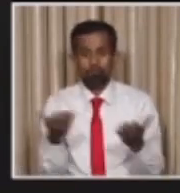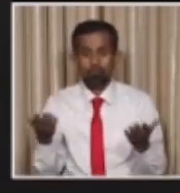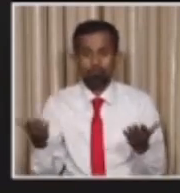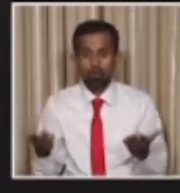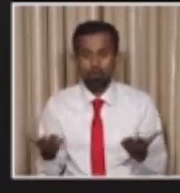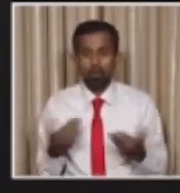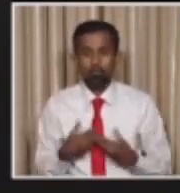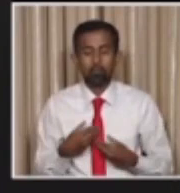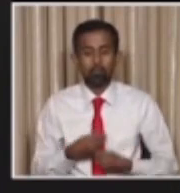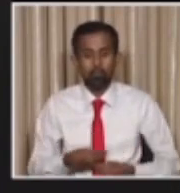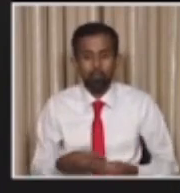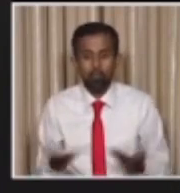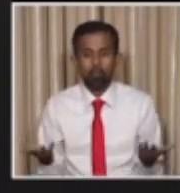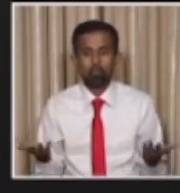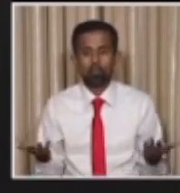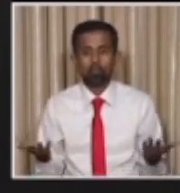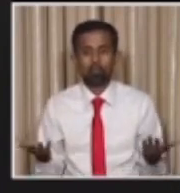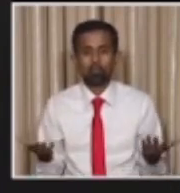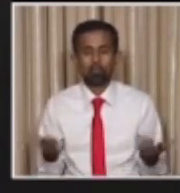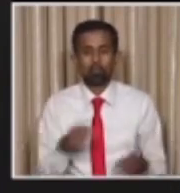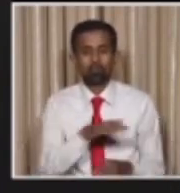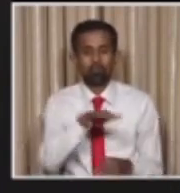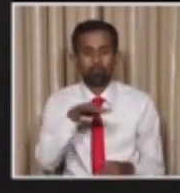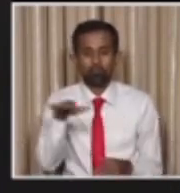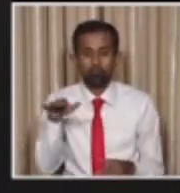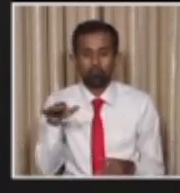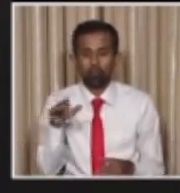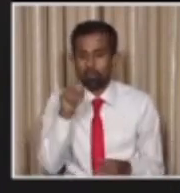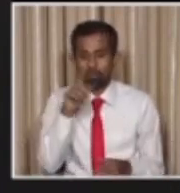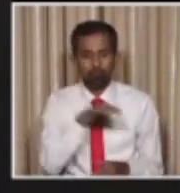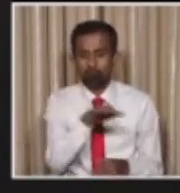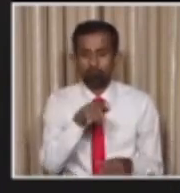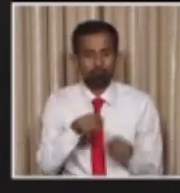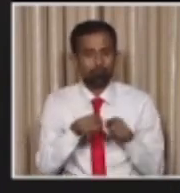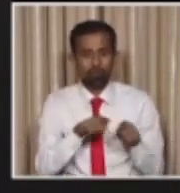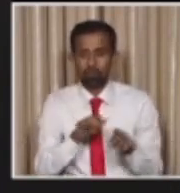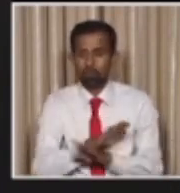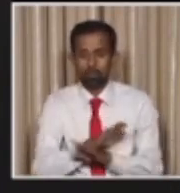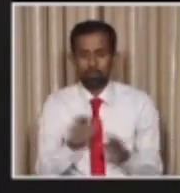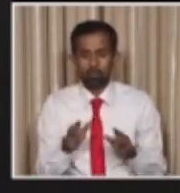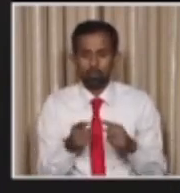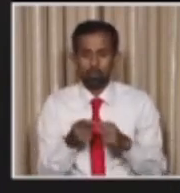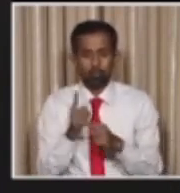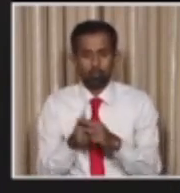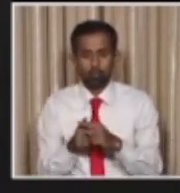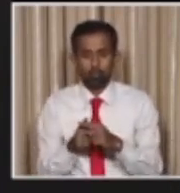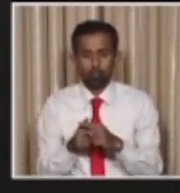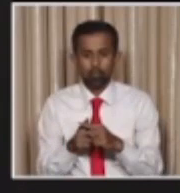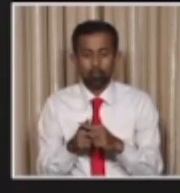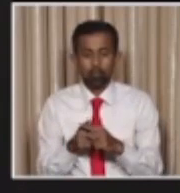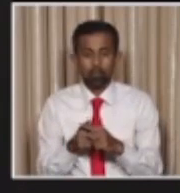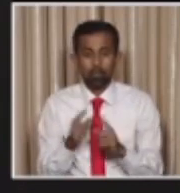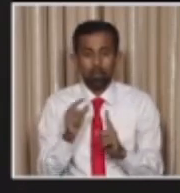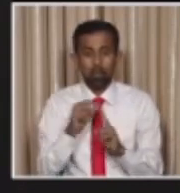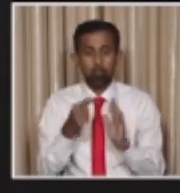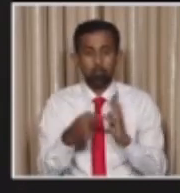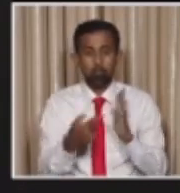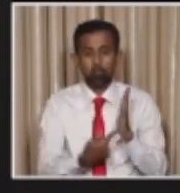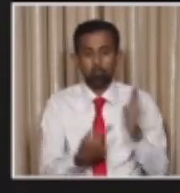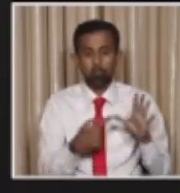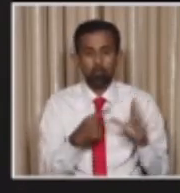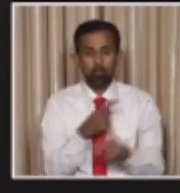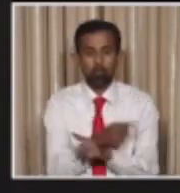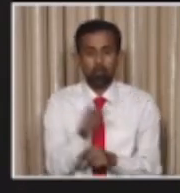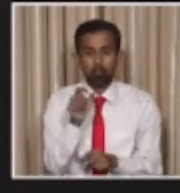අද අපිට අහිමි වෙගෙන යනවා. නොයෙකුත් ශේෂ්ඨවල එක ශේෂ්ඨක විතරක් නෙමෙයි. අපි උදාහරණයකට ගත්තේ මේ පූටාගේ